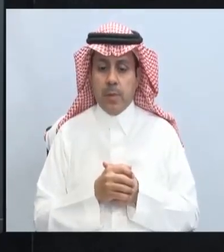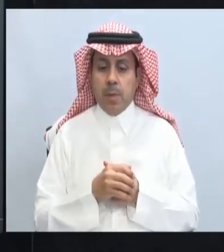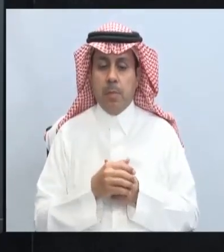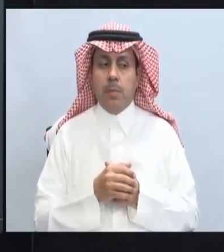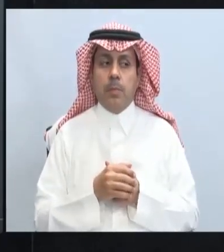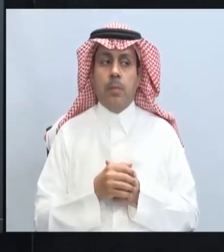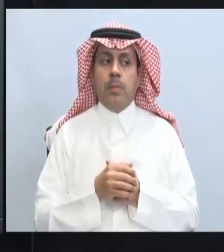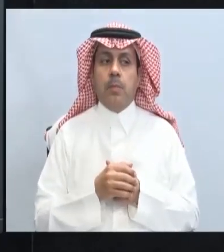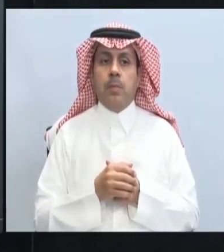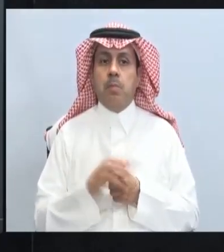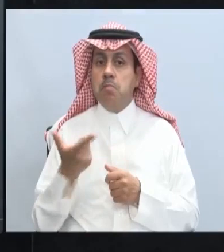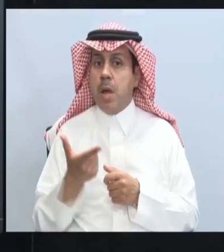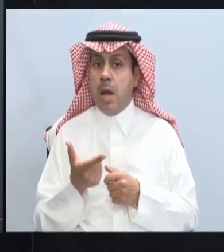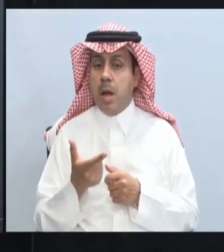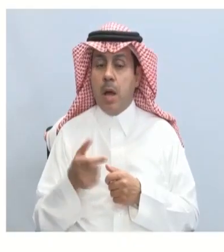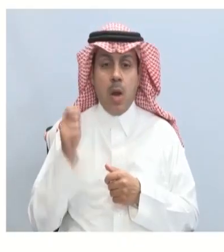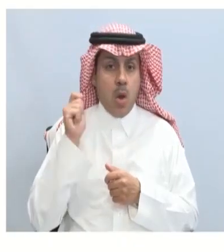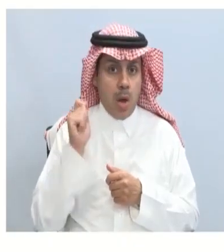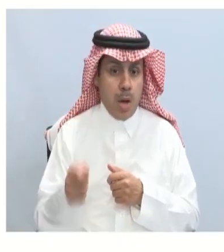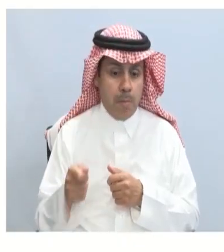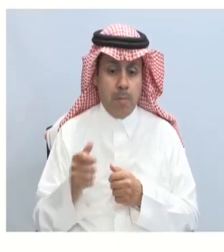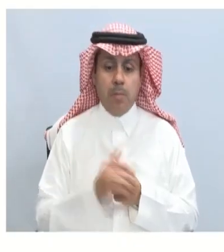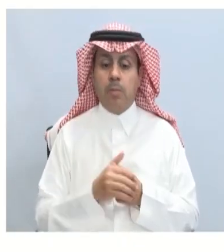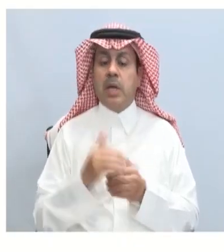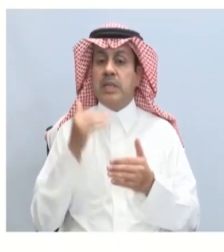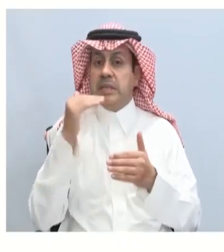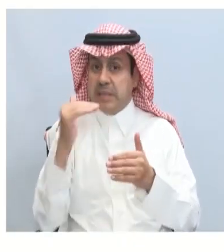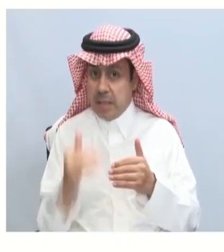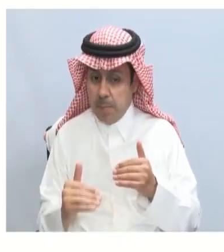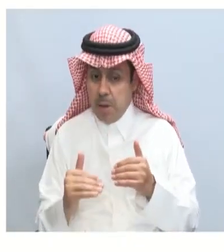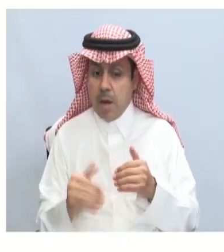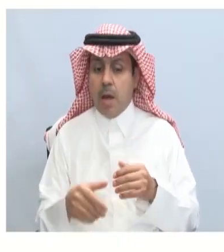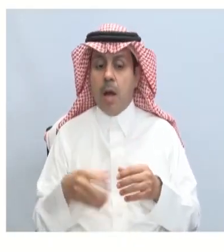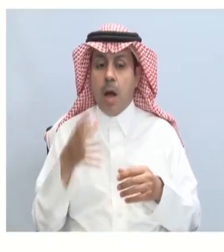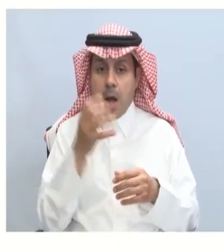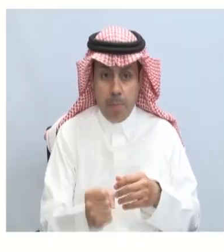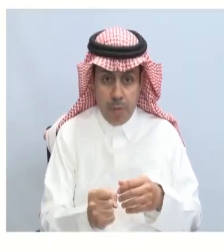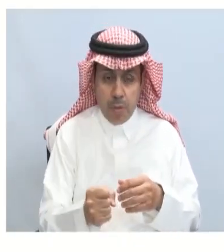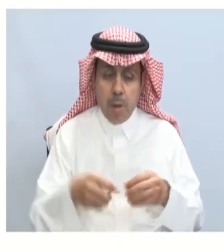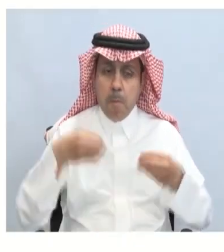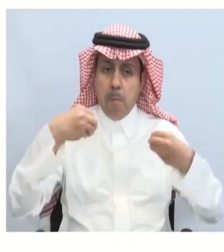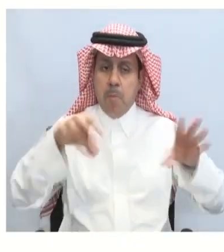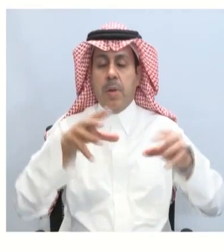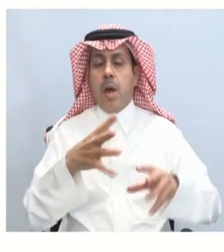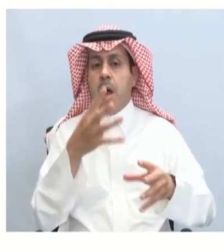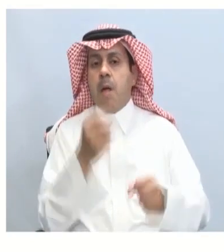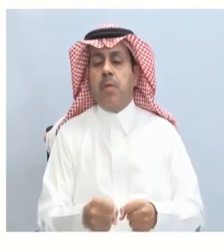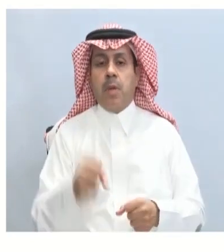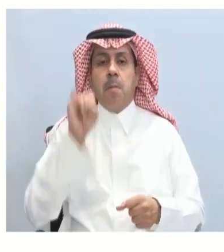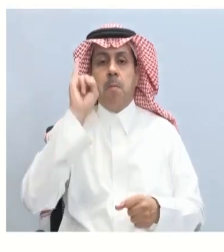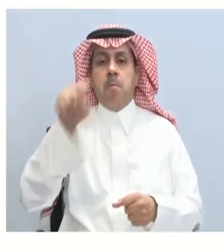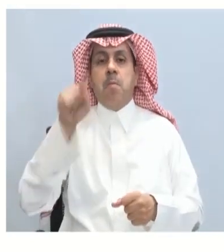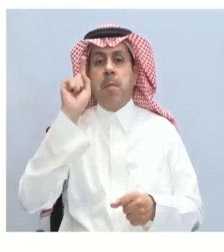سؤال اخر وهو ما الاحكام التي تترتب على قبض المبيع هناك احكام